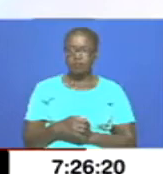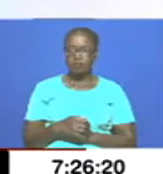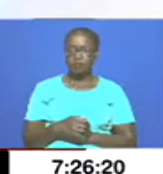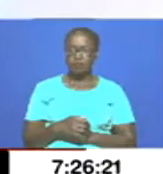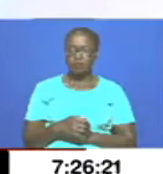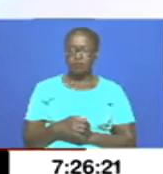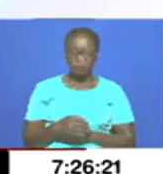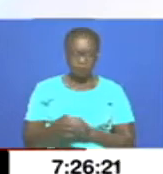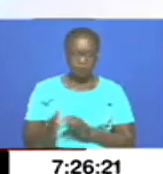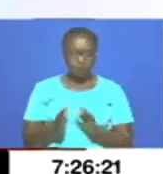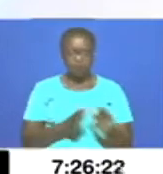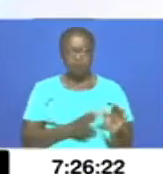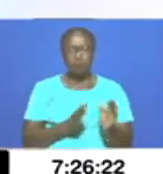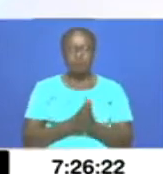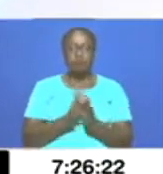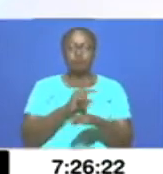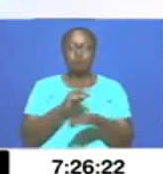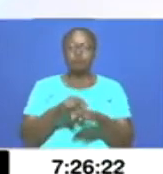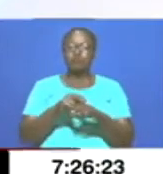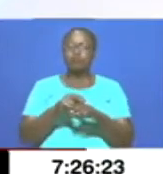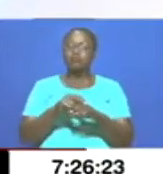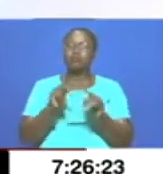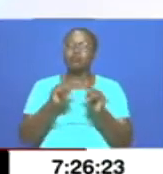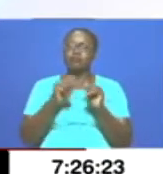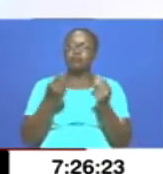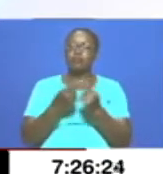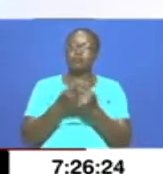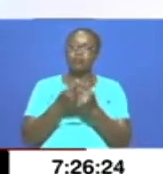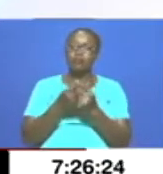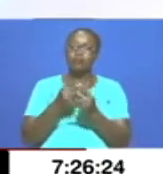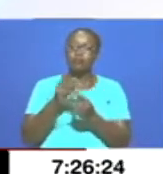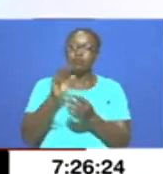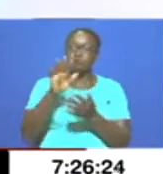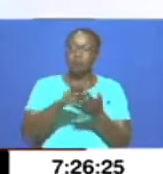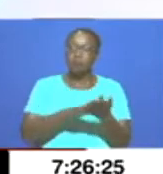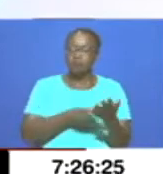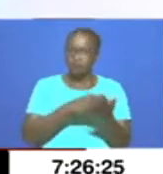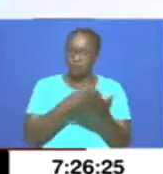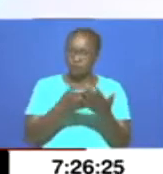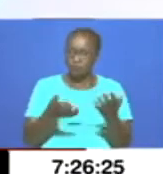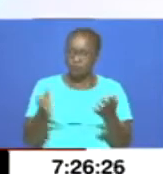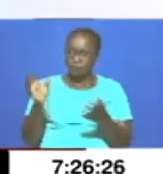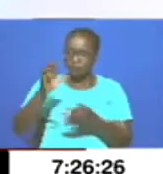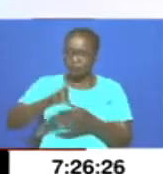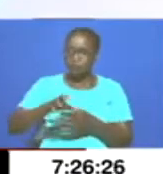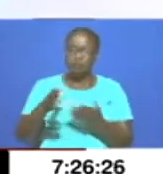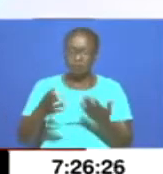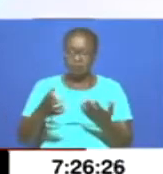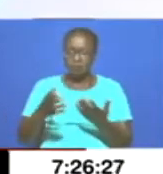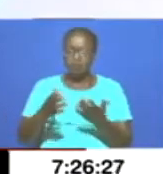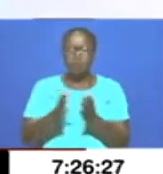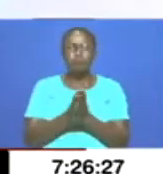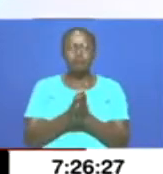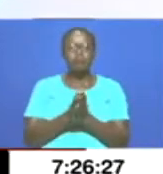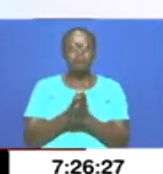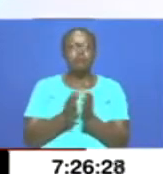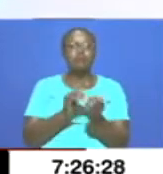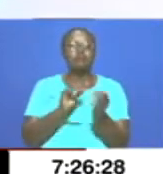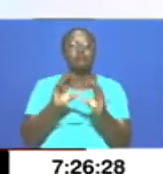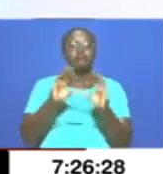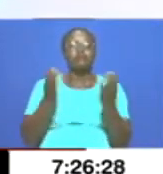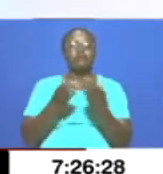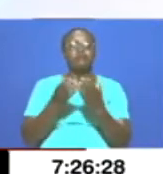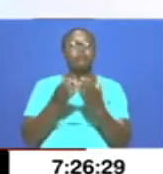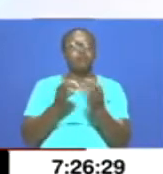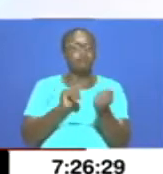Kwingineko, timu ya taifa ya mpira wa wavu Malkia Strikers itafahamu wapinzani wao katika mashindano yajayo ya dunia, wakati shirikisho la